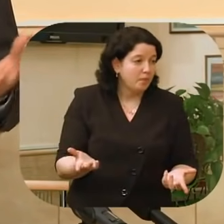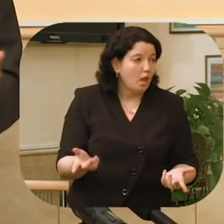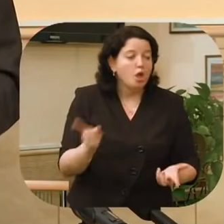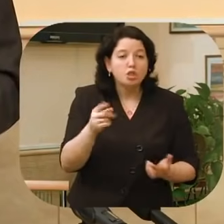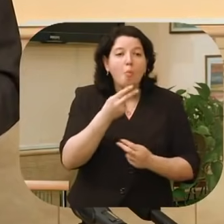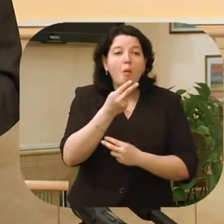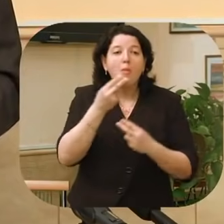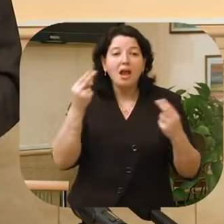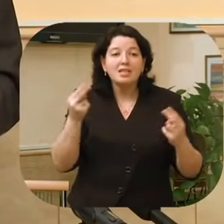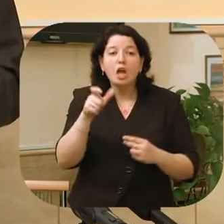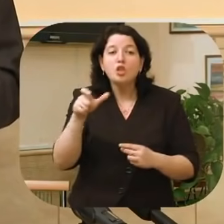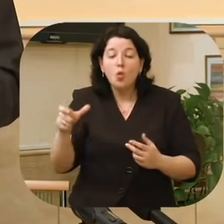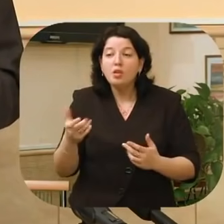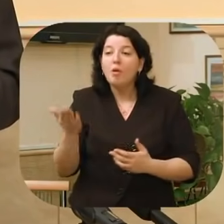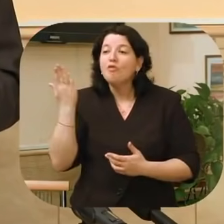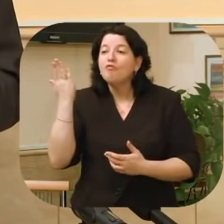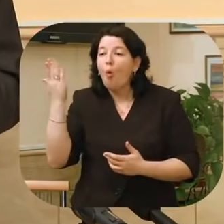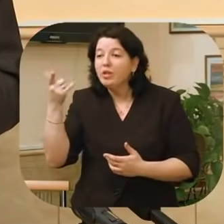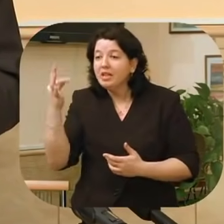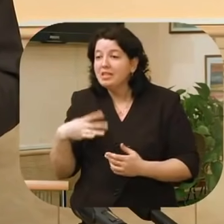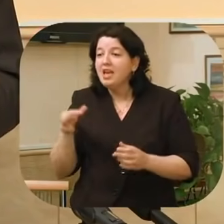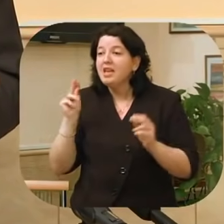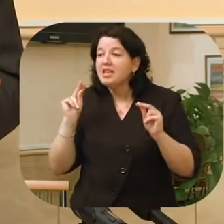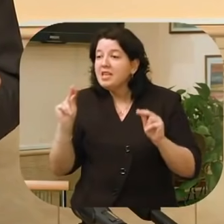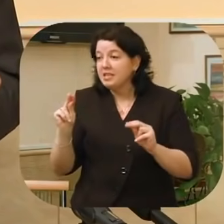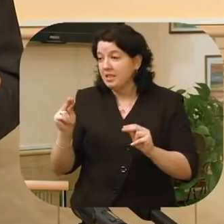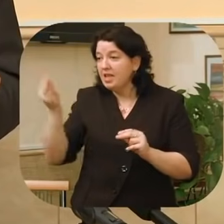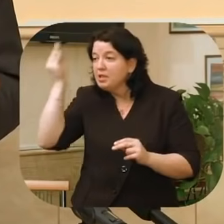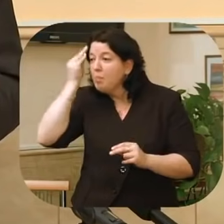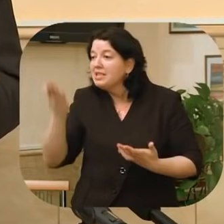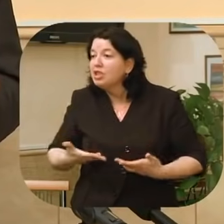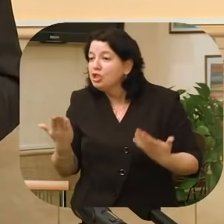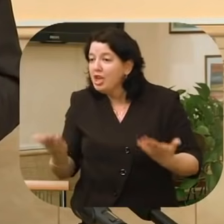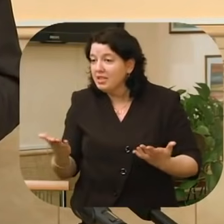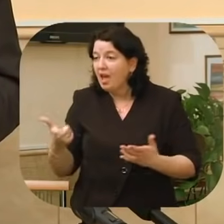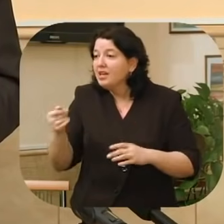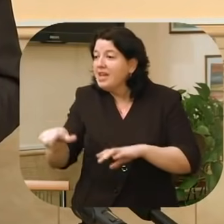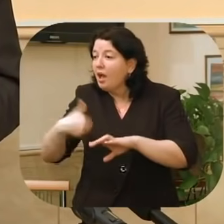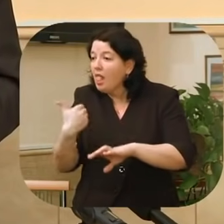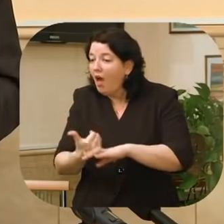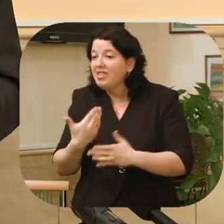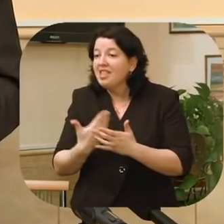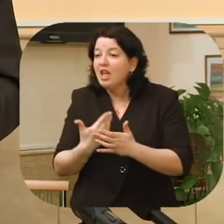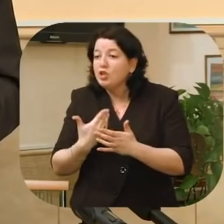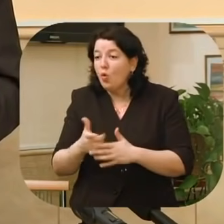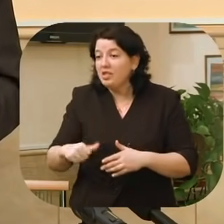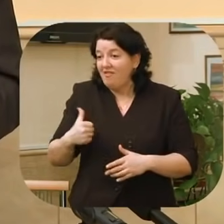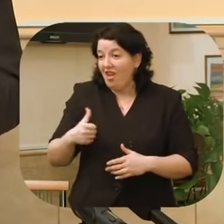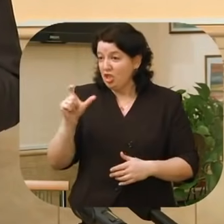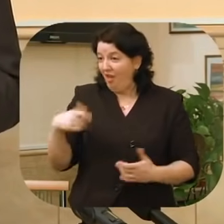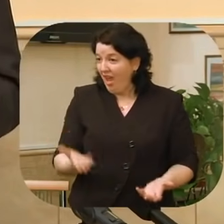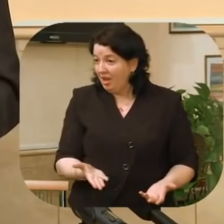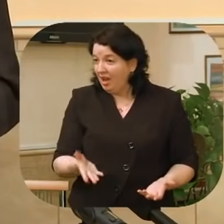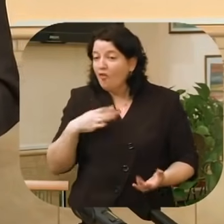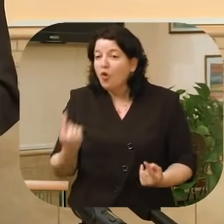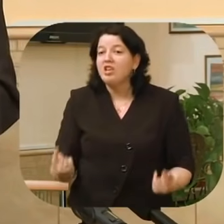Чтобы показать людям, вот где истинный смысл жизни, вот где главное достоинство человека, вот